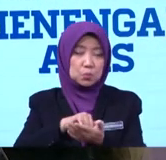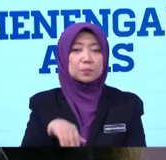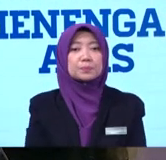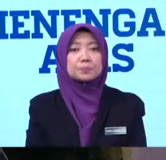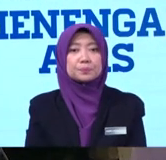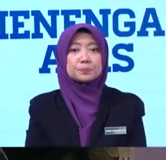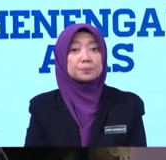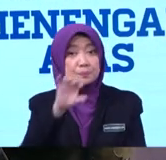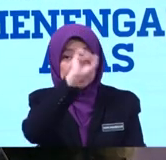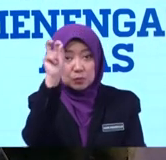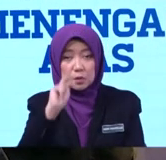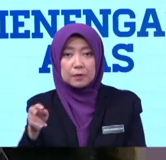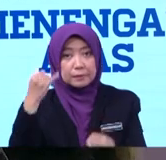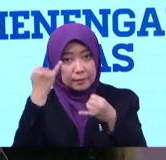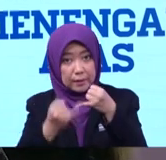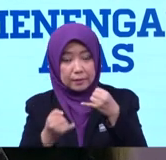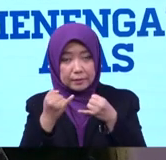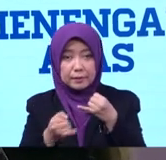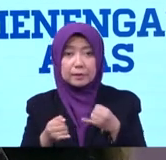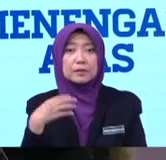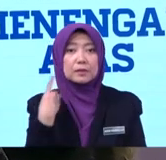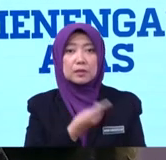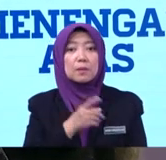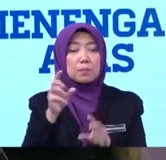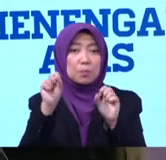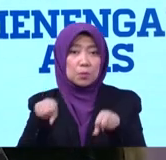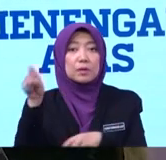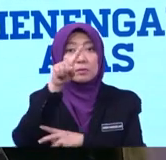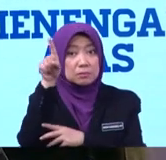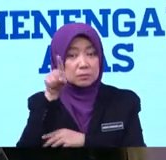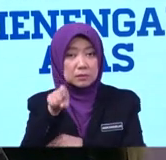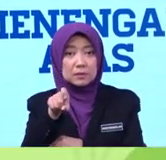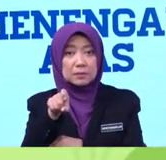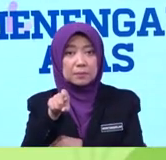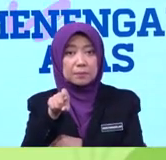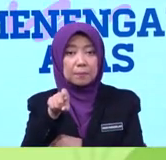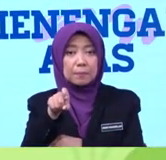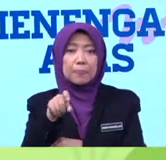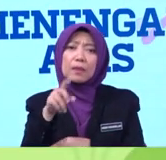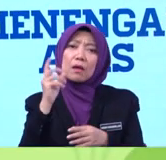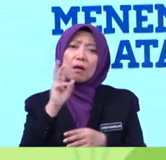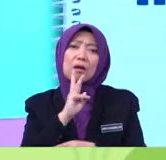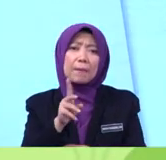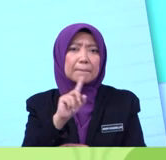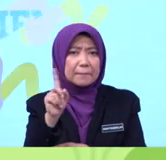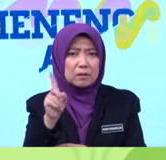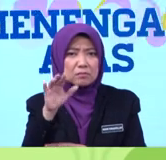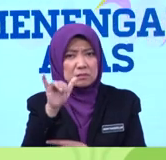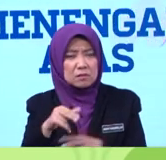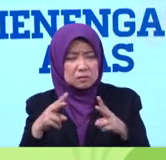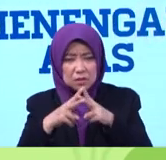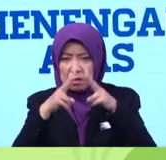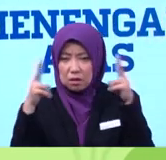soal lain terakhir yang boleh kita ajukan berdasarkan eksperimen ini adalah sampel ayam Mana paling tercemar